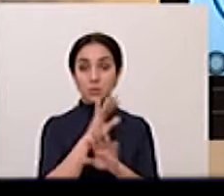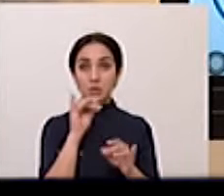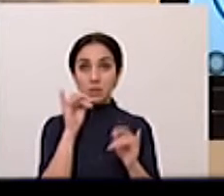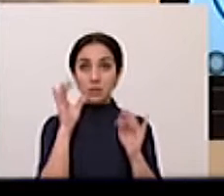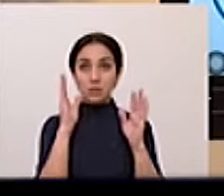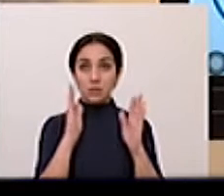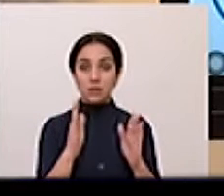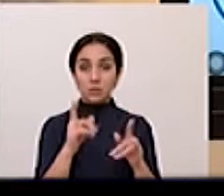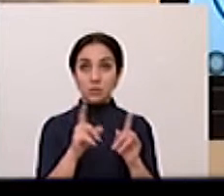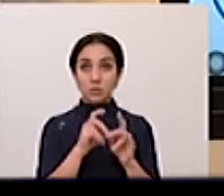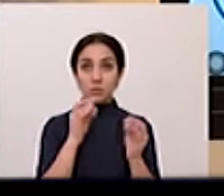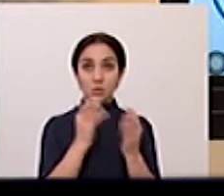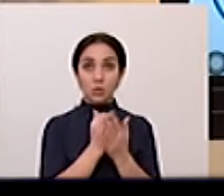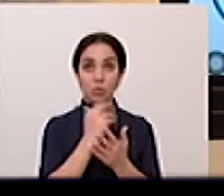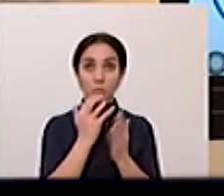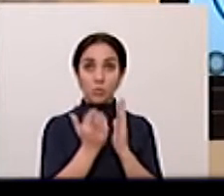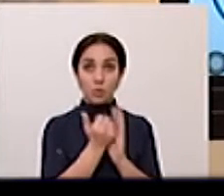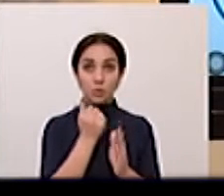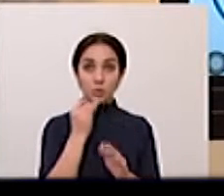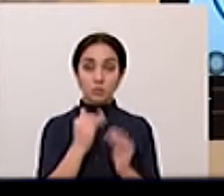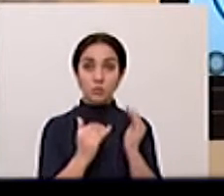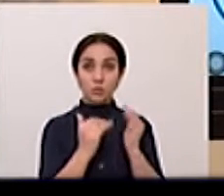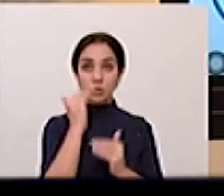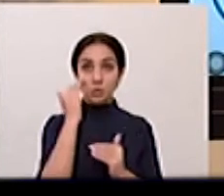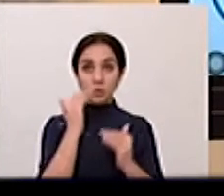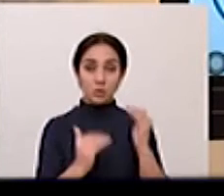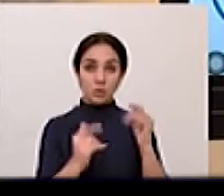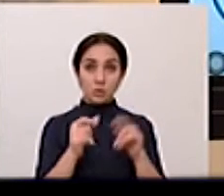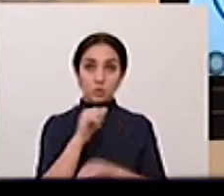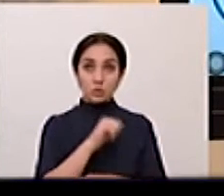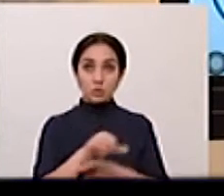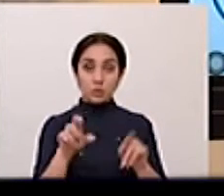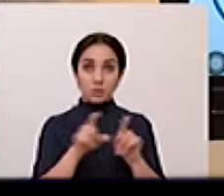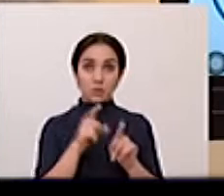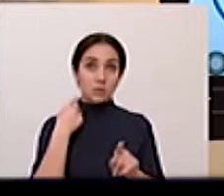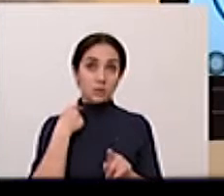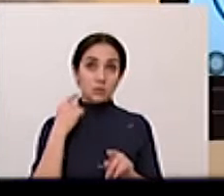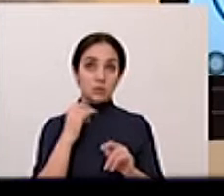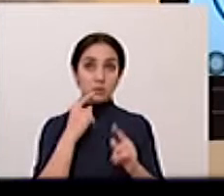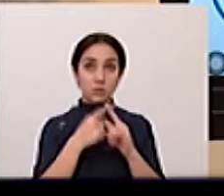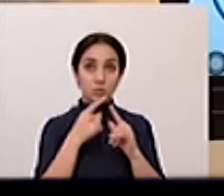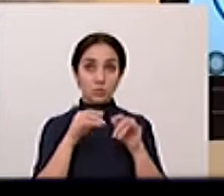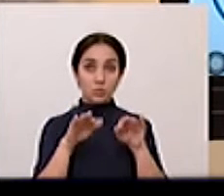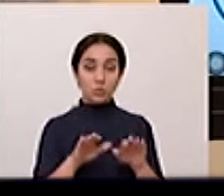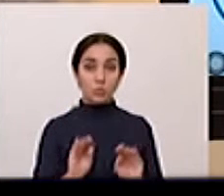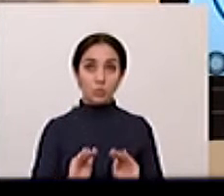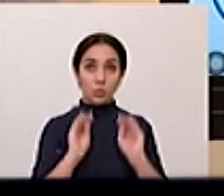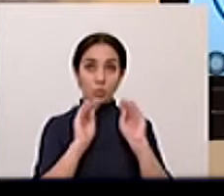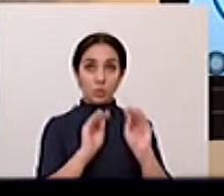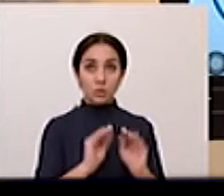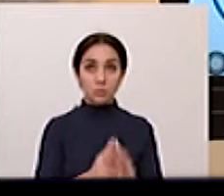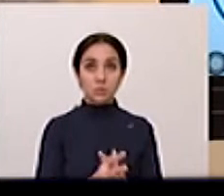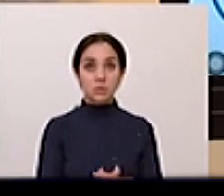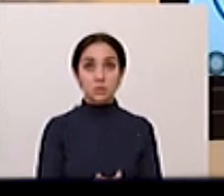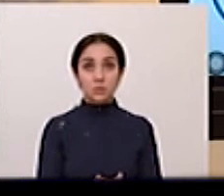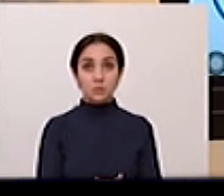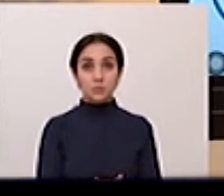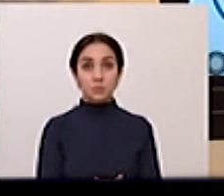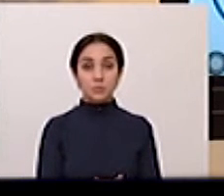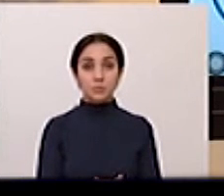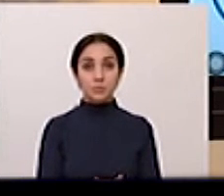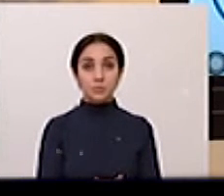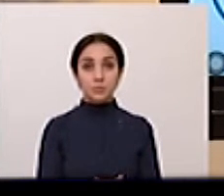quyidagi holatda topib oldik. Yuqori hamda quyi chegaradagi qiymatlarni x ning o'rniga qo'yamiz.